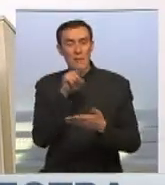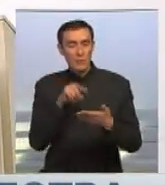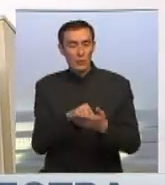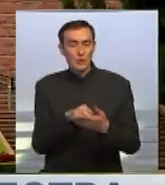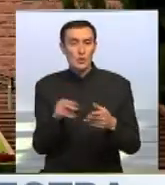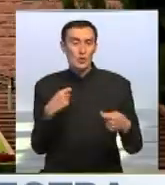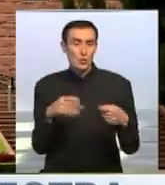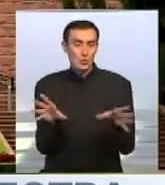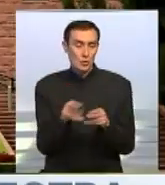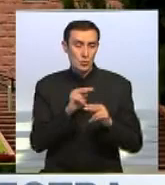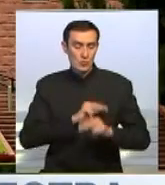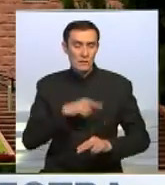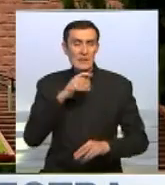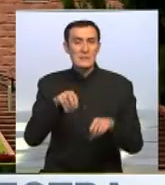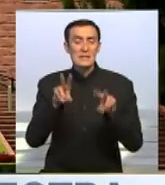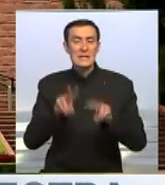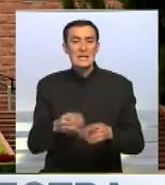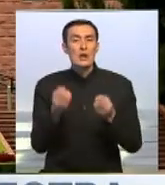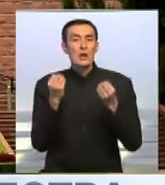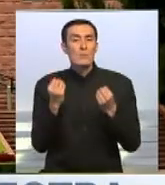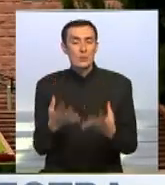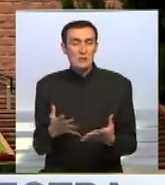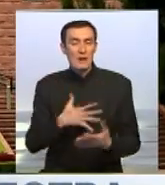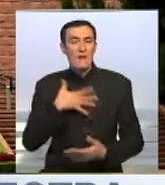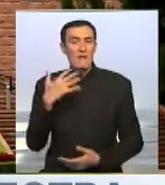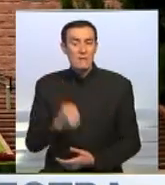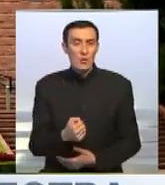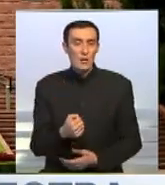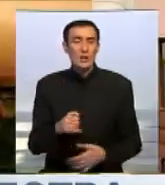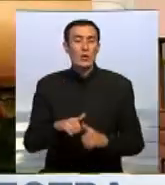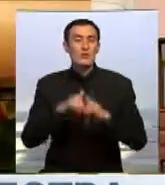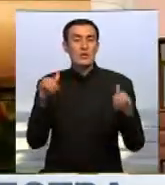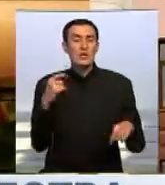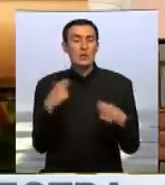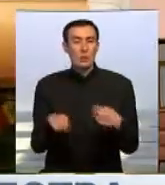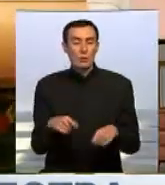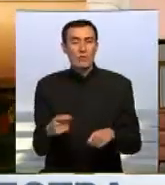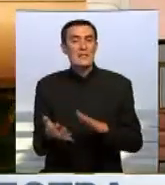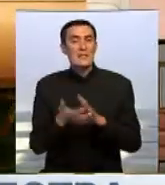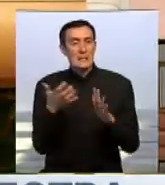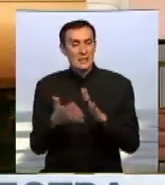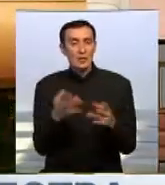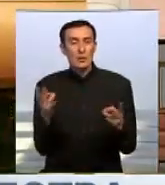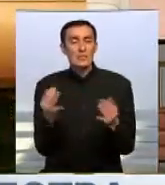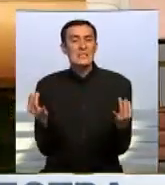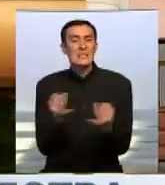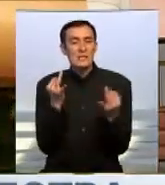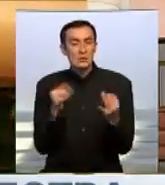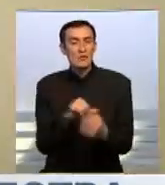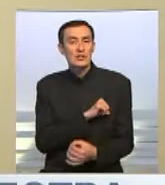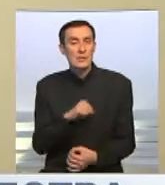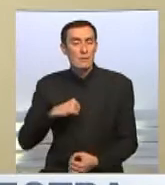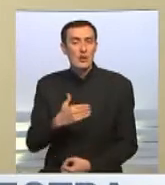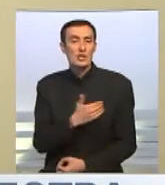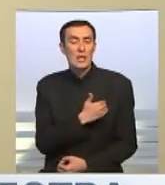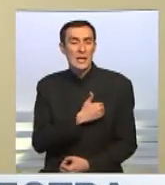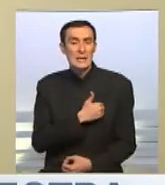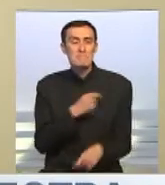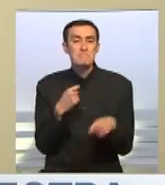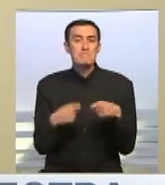сотрудничества. Но, как говорят эксперты, одной политической воли для наращивания товарооборота мало. Необходима заинтересованность бизнеса. Что